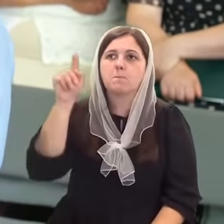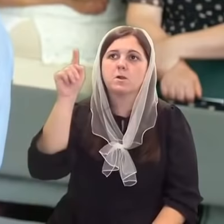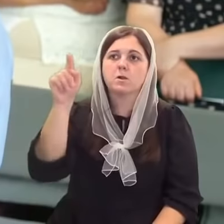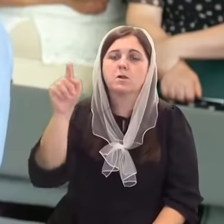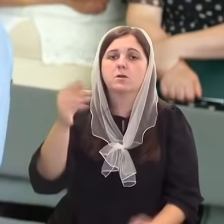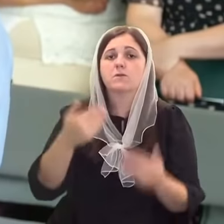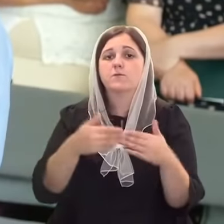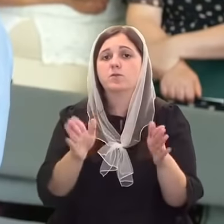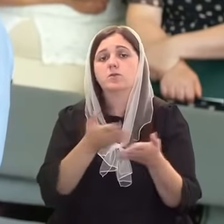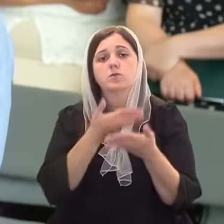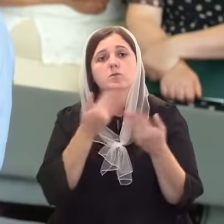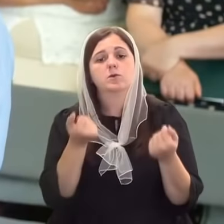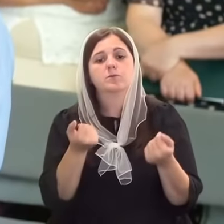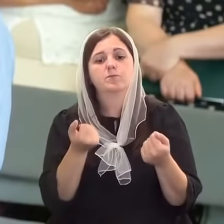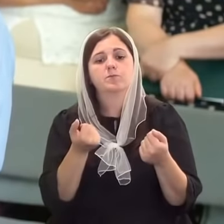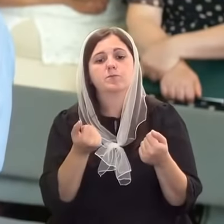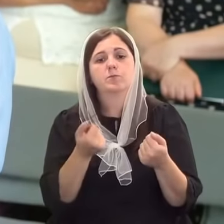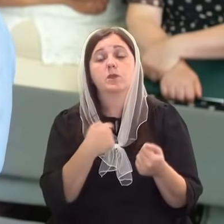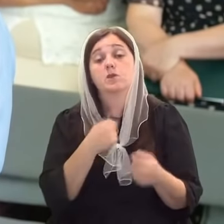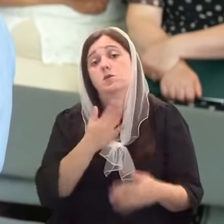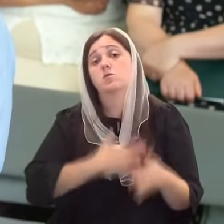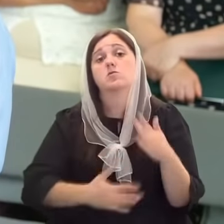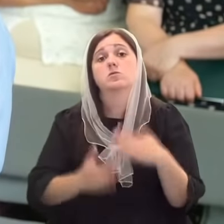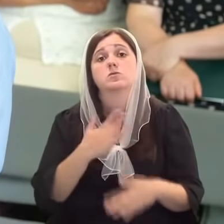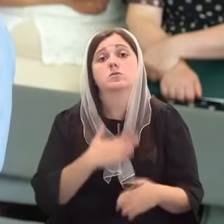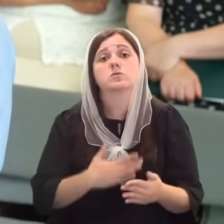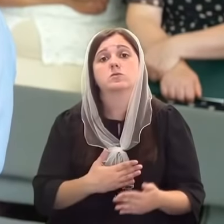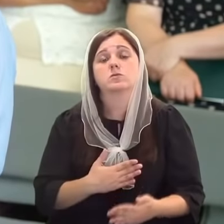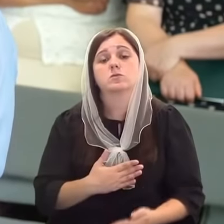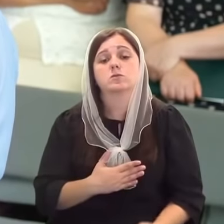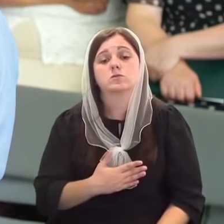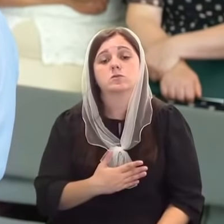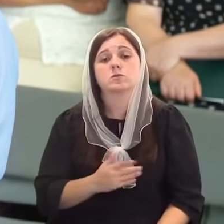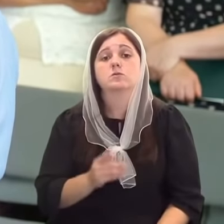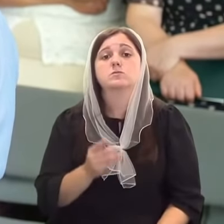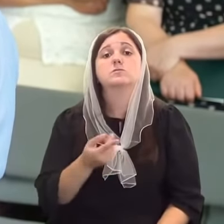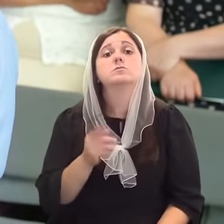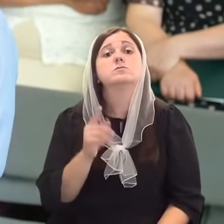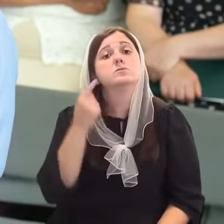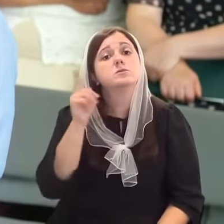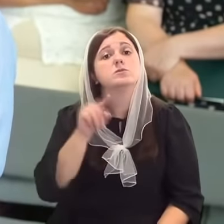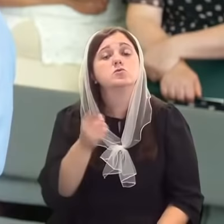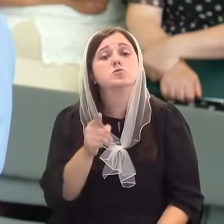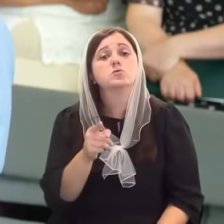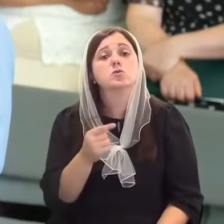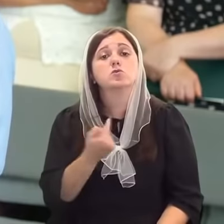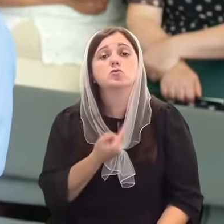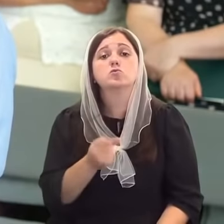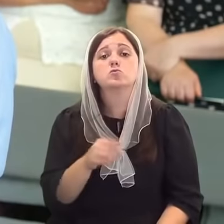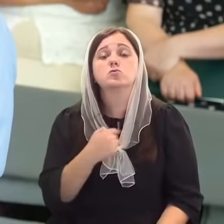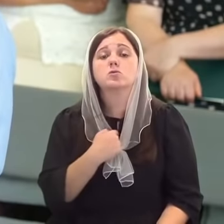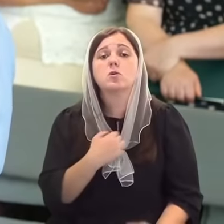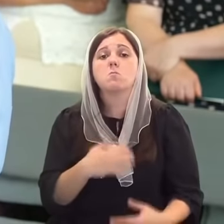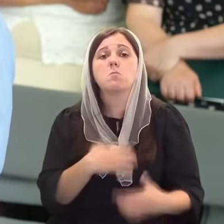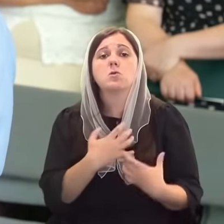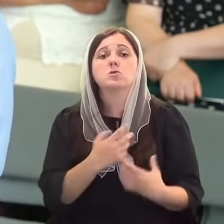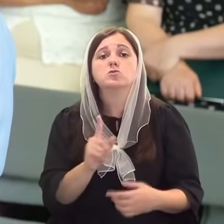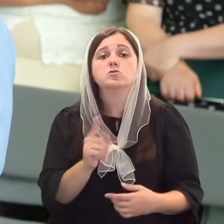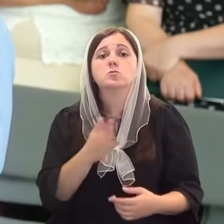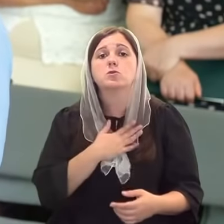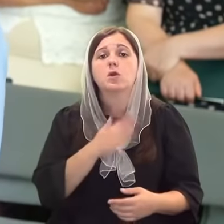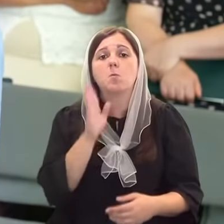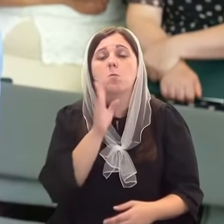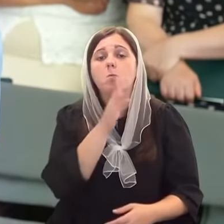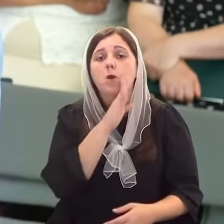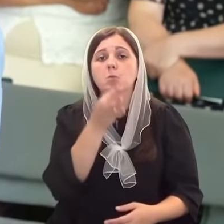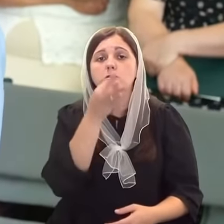открыл. И я обрадовался. Знаете почему? Потому что я боялся, что